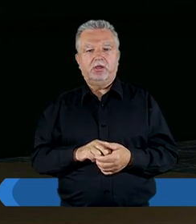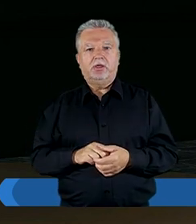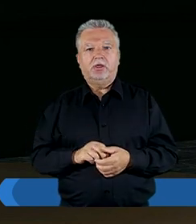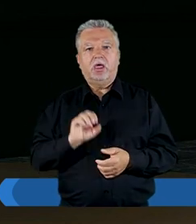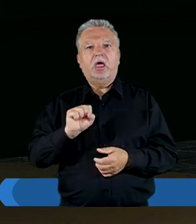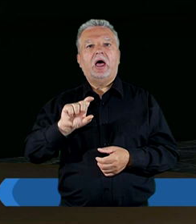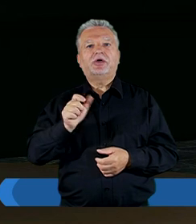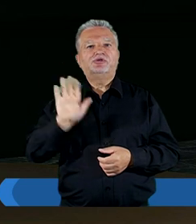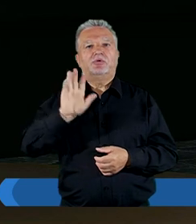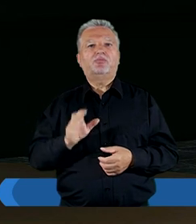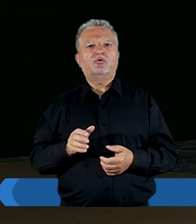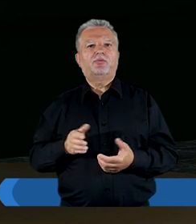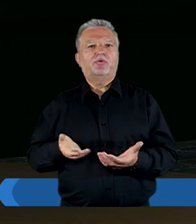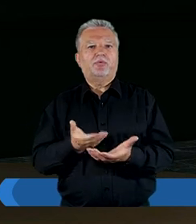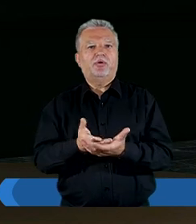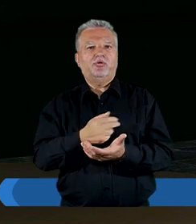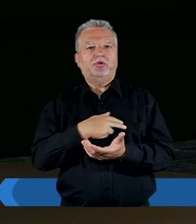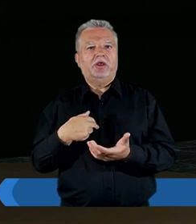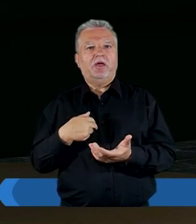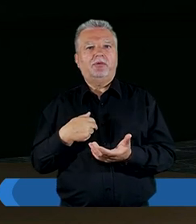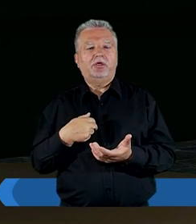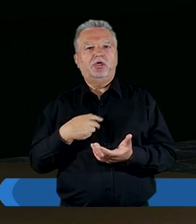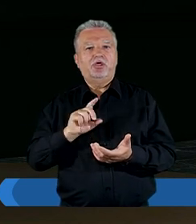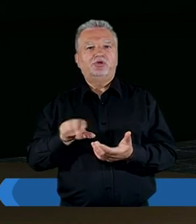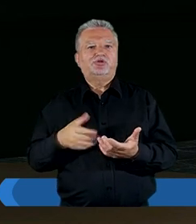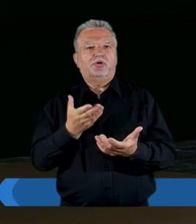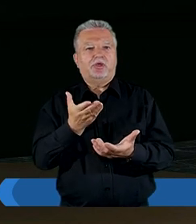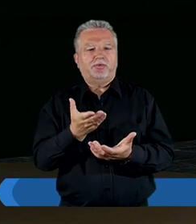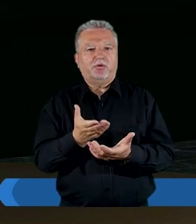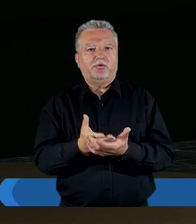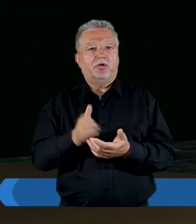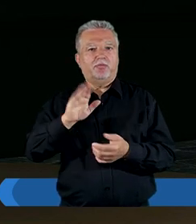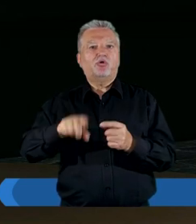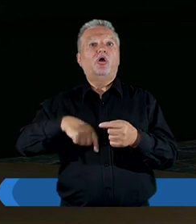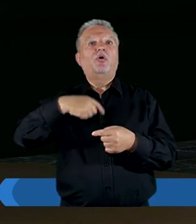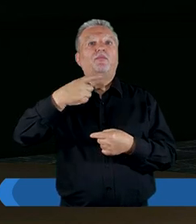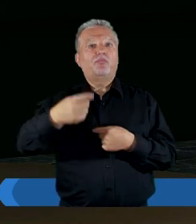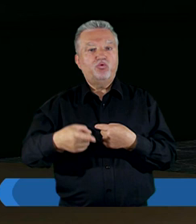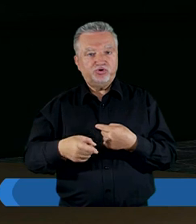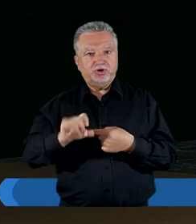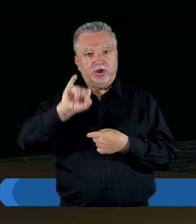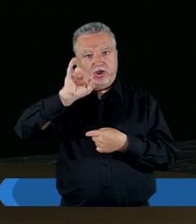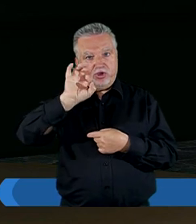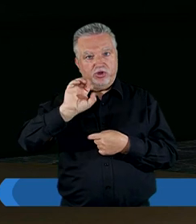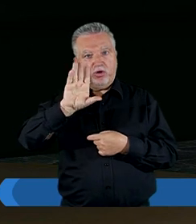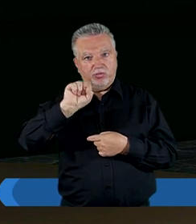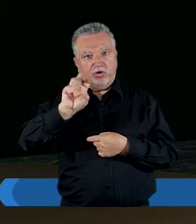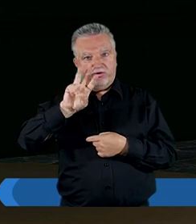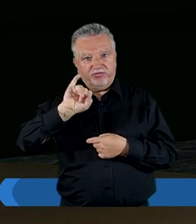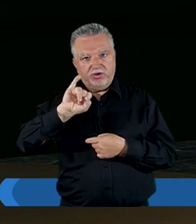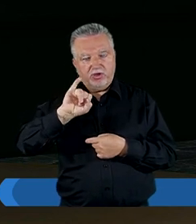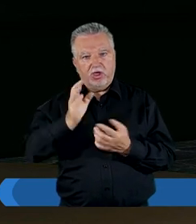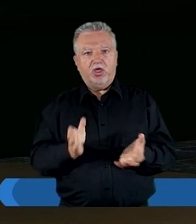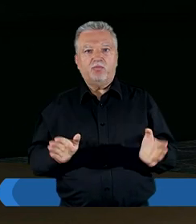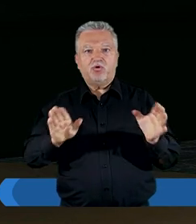śmierć. A co ma Bóg dla nas do zaoferowania i co Jobowi zaoferował po tych wszystkich wydarzeniach? Błogosławieństwa